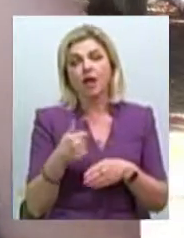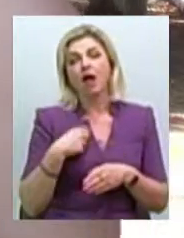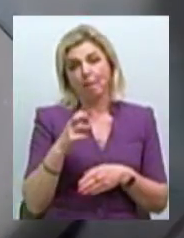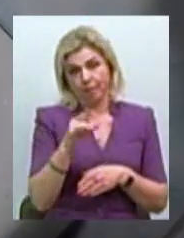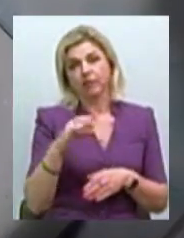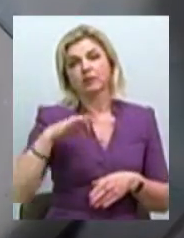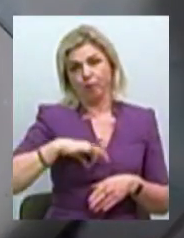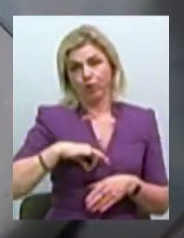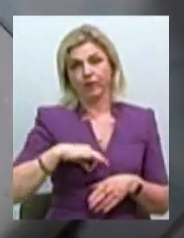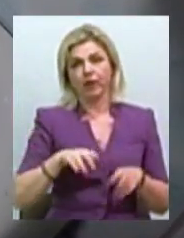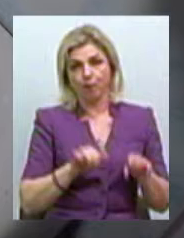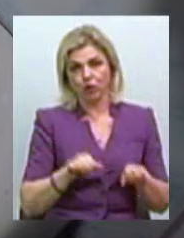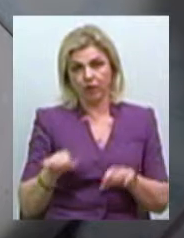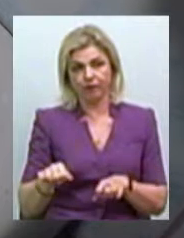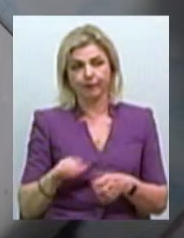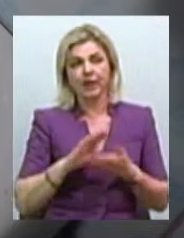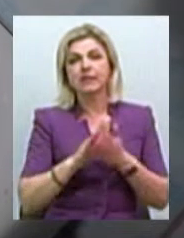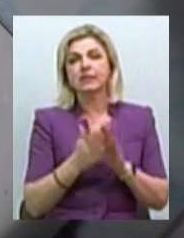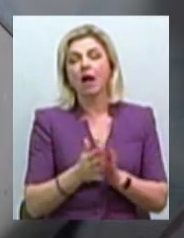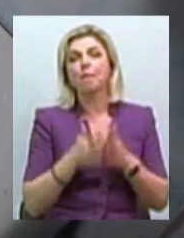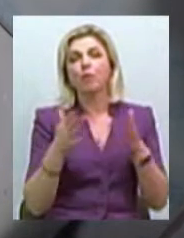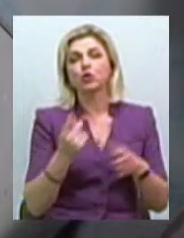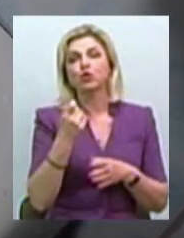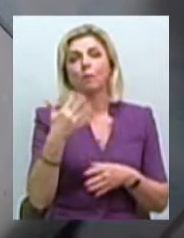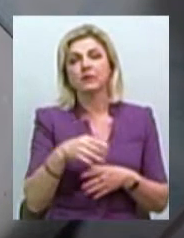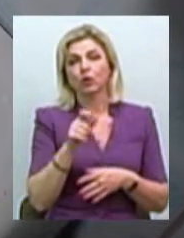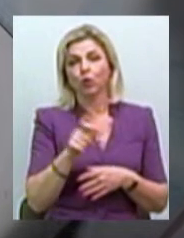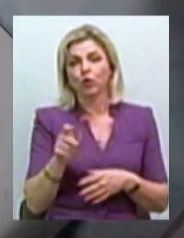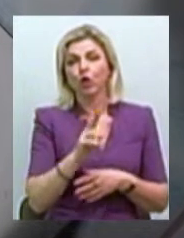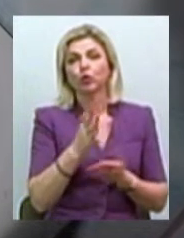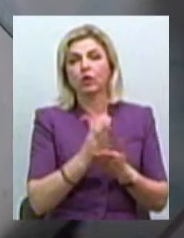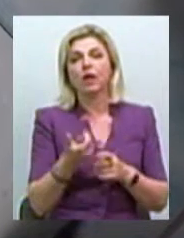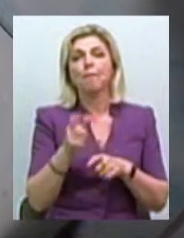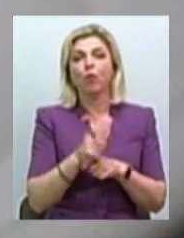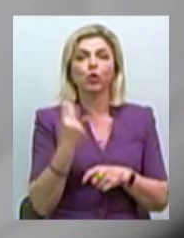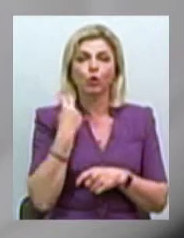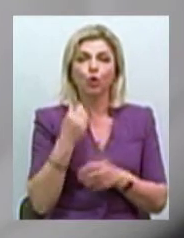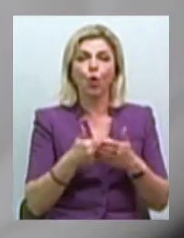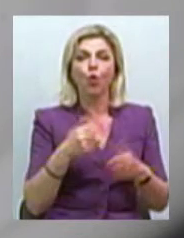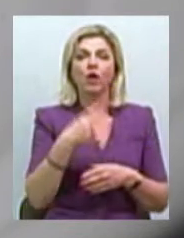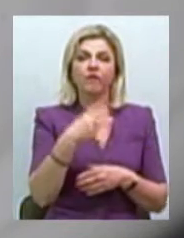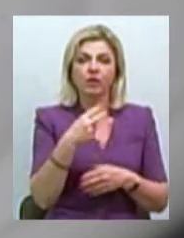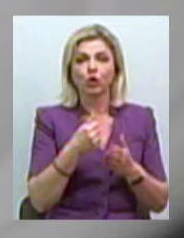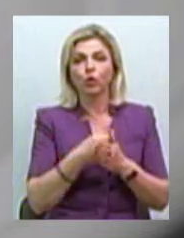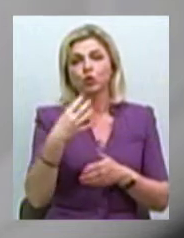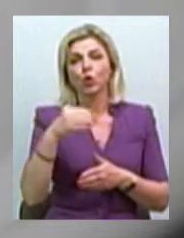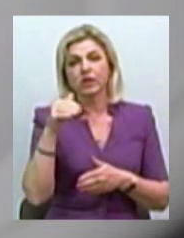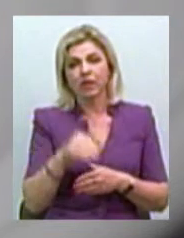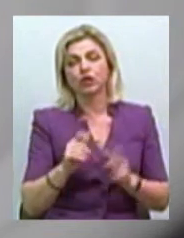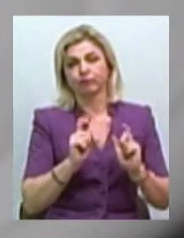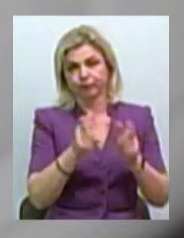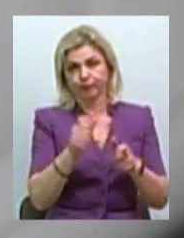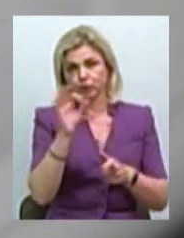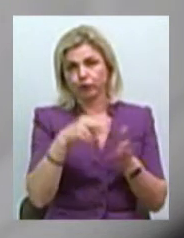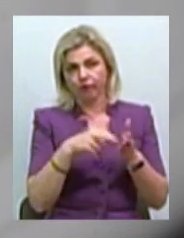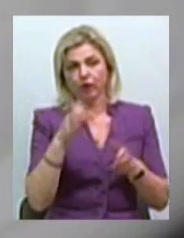можливістю. Станом на сьогодні більше 150 людей, які мають найбільші борги від 20 до 40 тисяч гривень, отримали повідомлення про